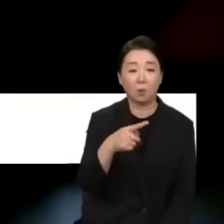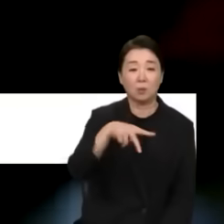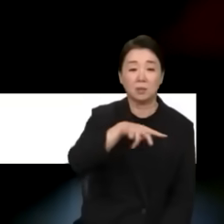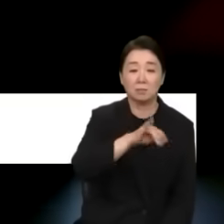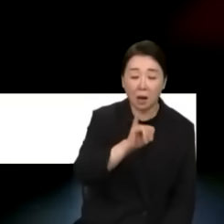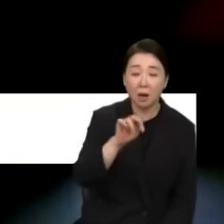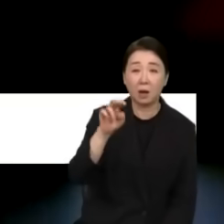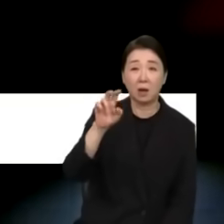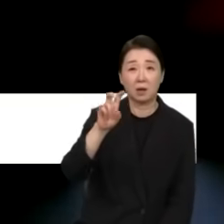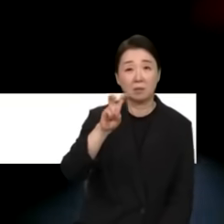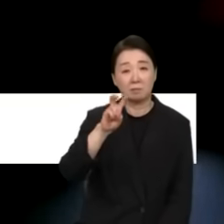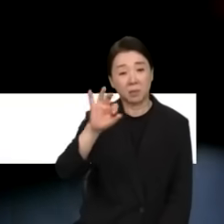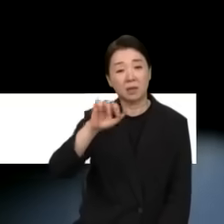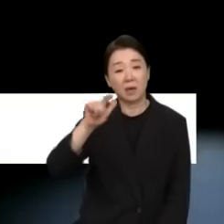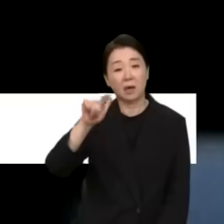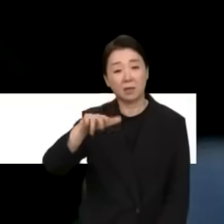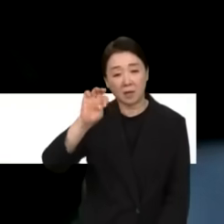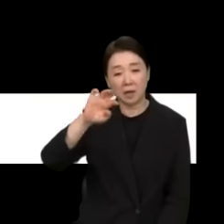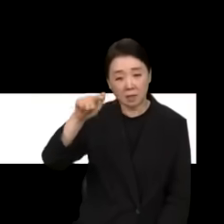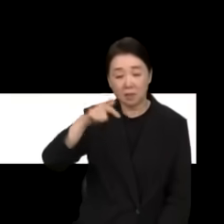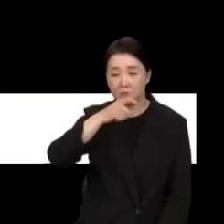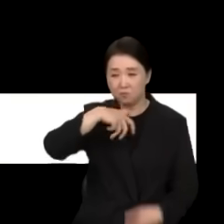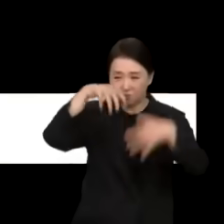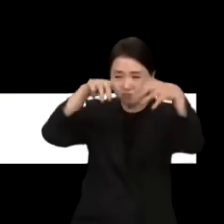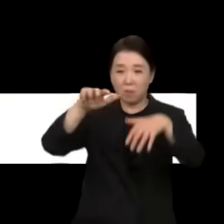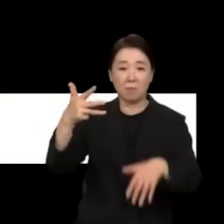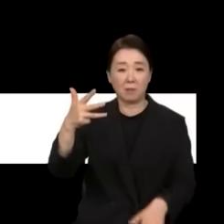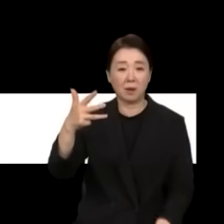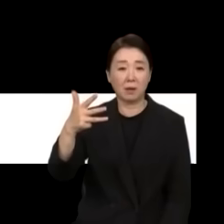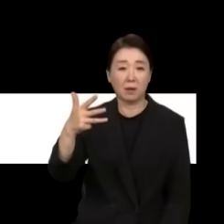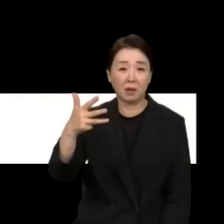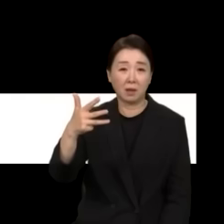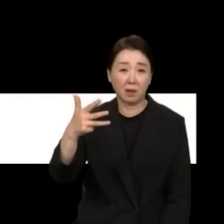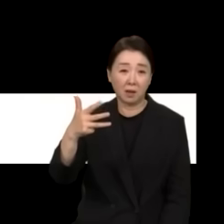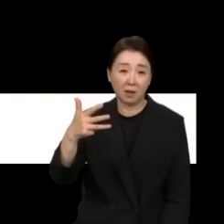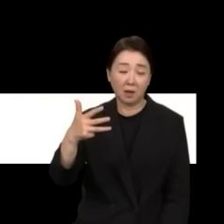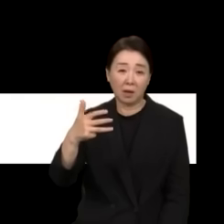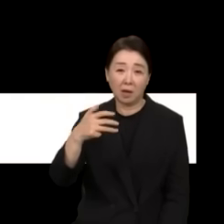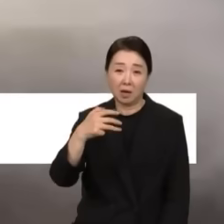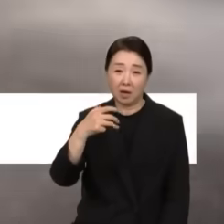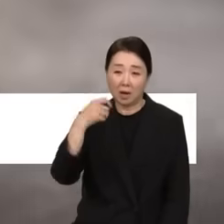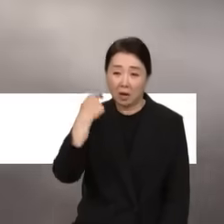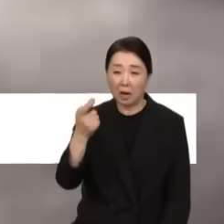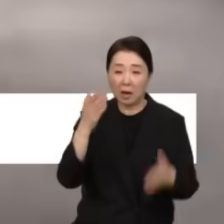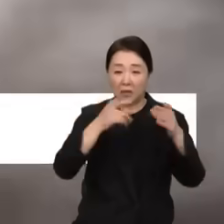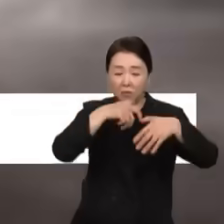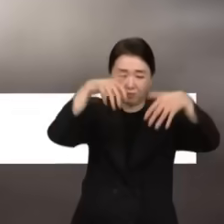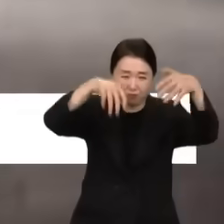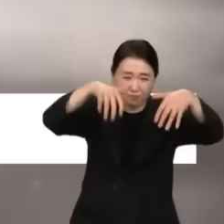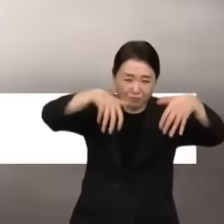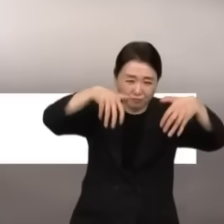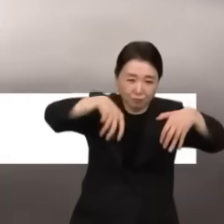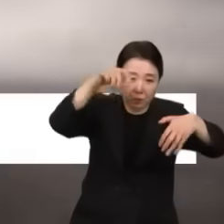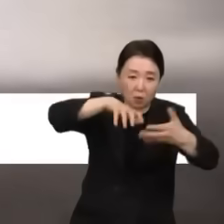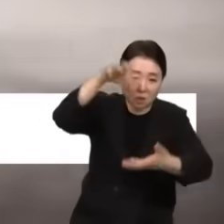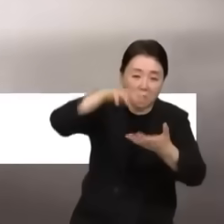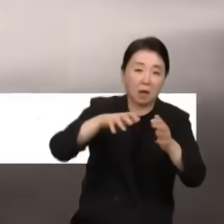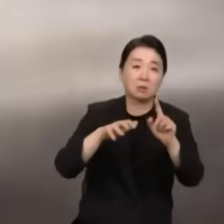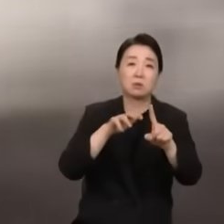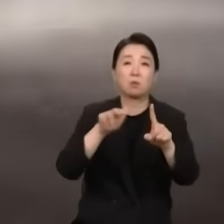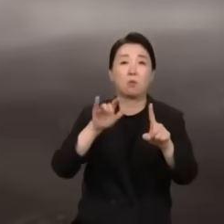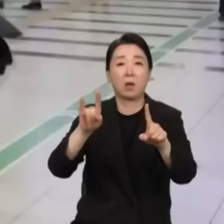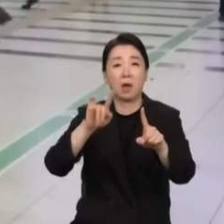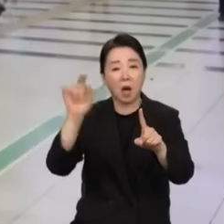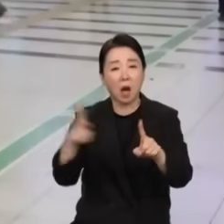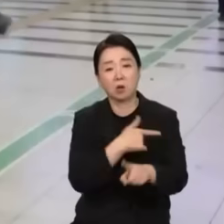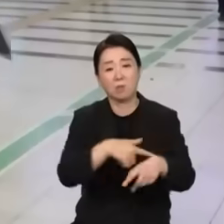미야자키엔 800mm의 폭우가 내렸습니다. 평년 8월 한 달 강우량의 1.5배에 달하는 비가 하루 만에 쏟아진